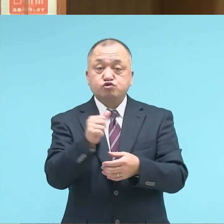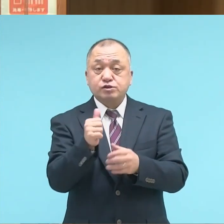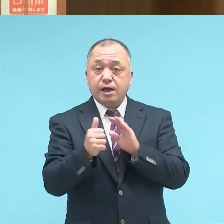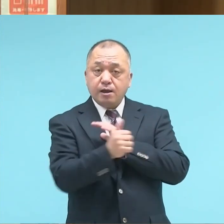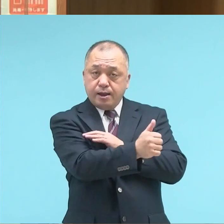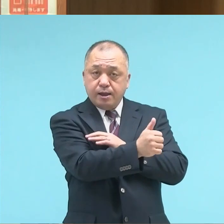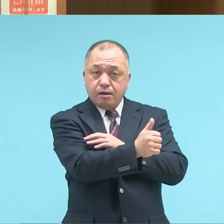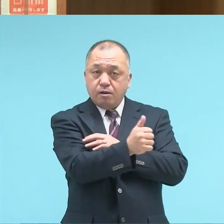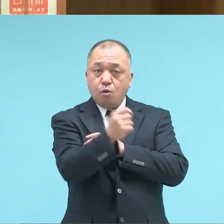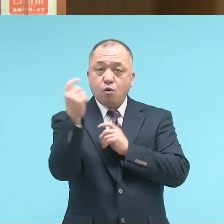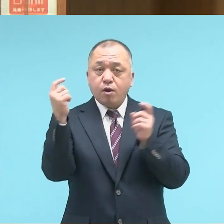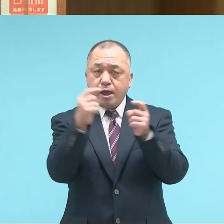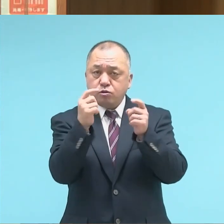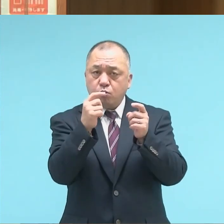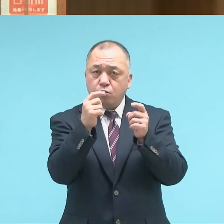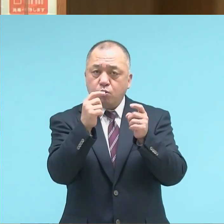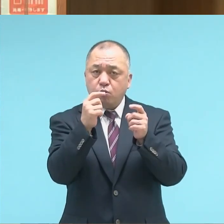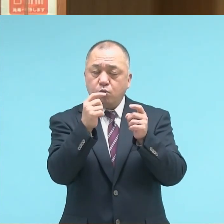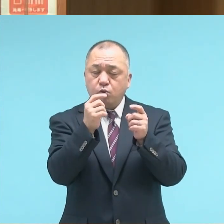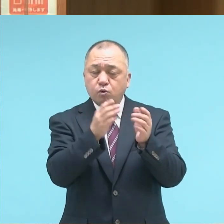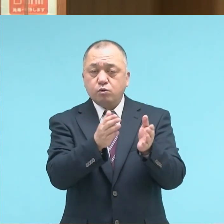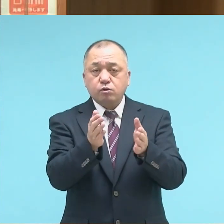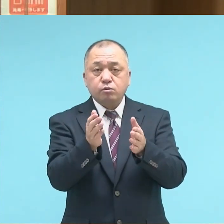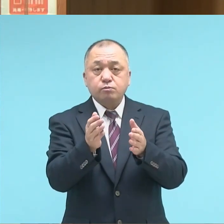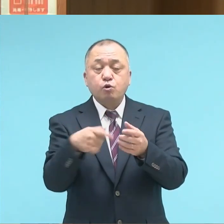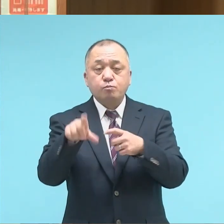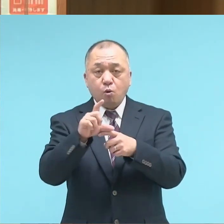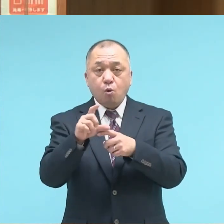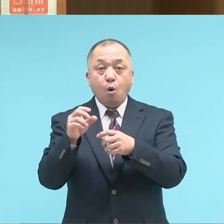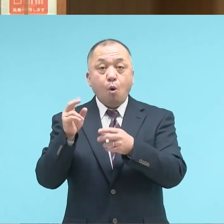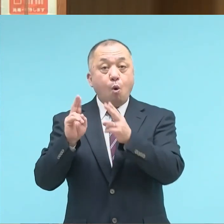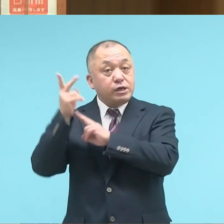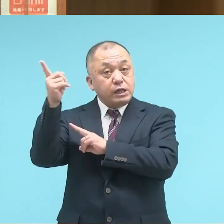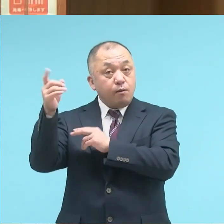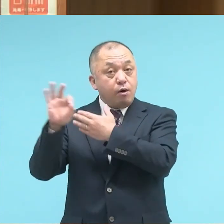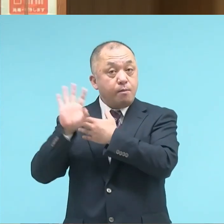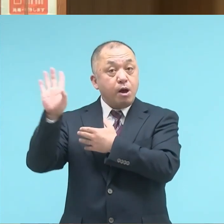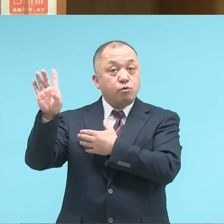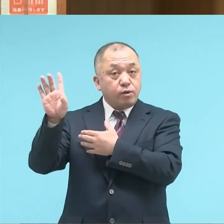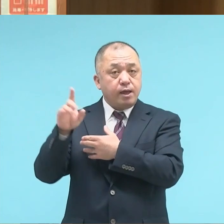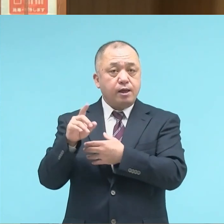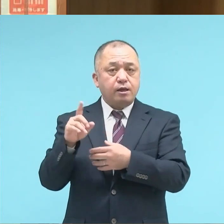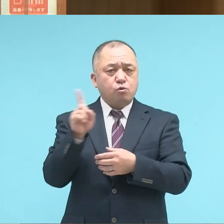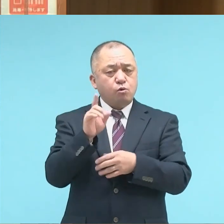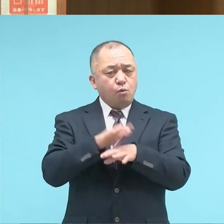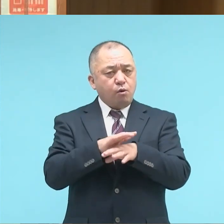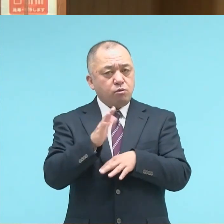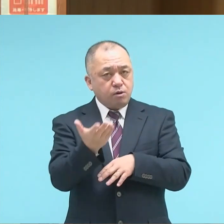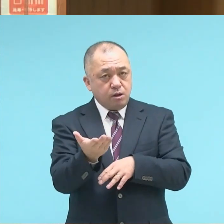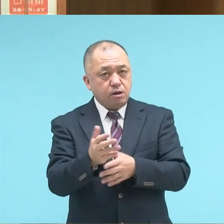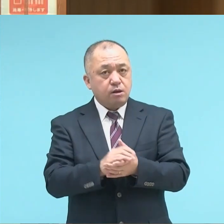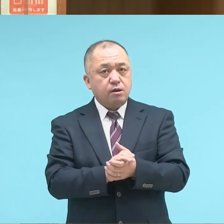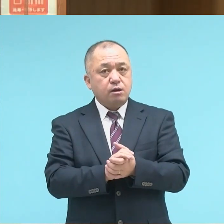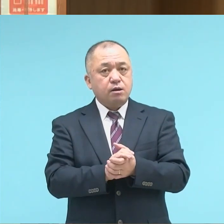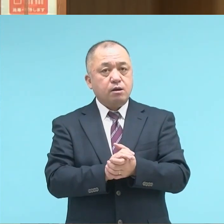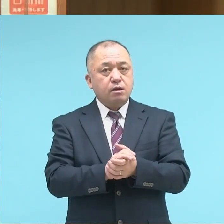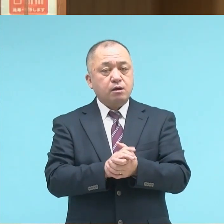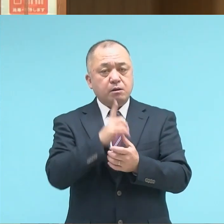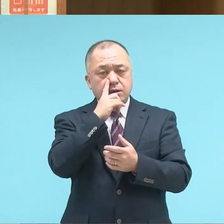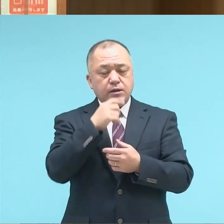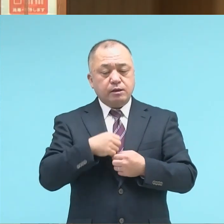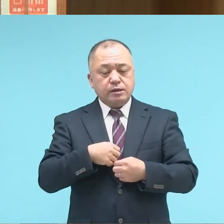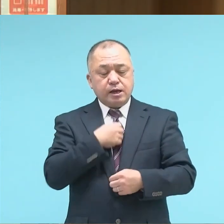りは、そういった沖縄の事例などもあるので、どういった可能性があるのかと、確かちょっと私の正確な記憶があれなん